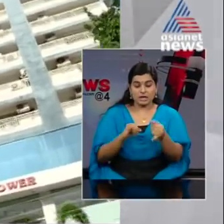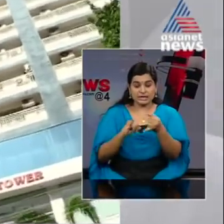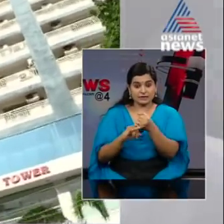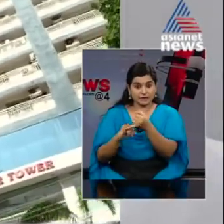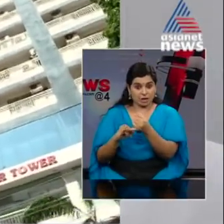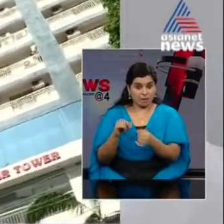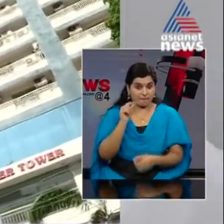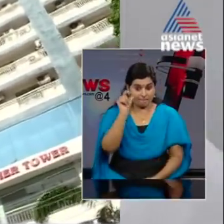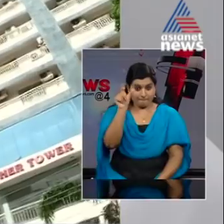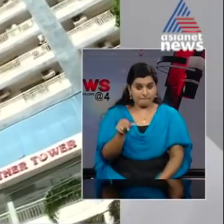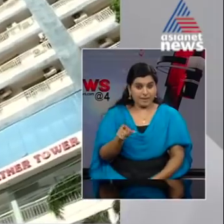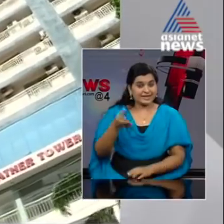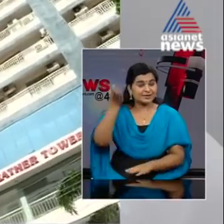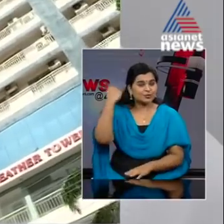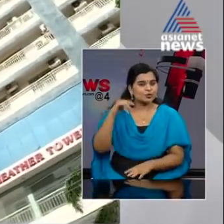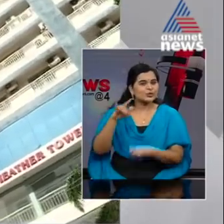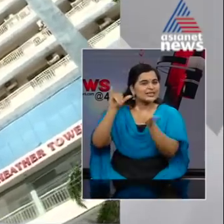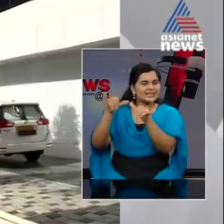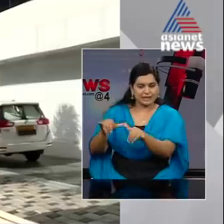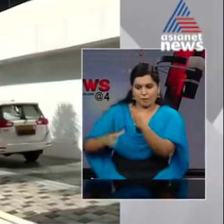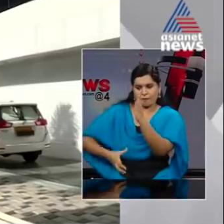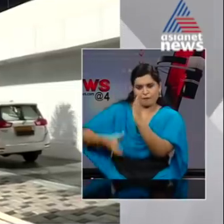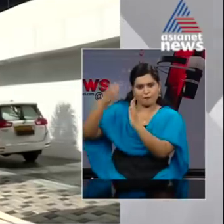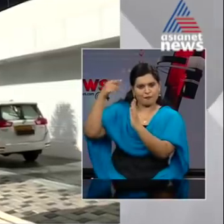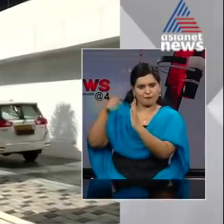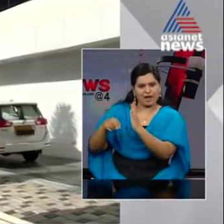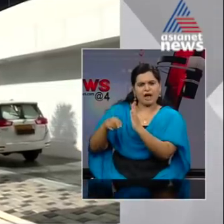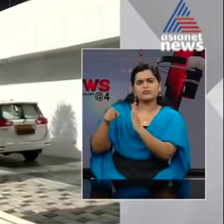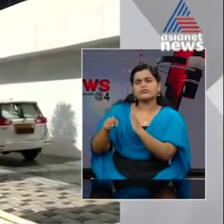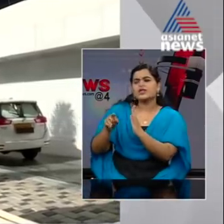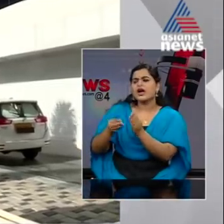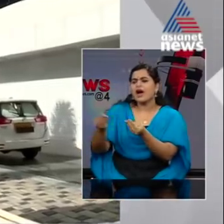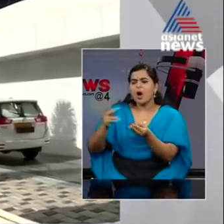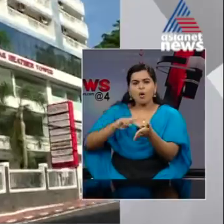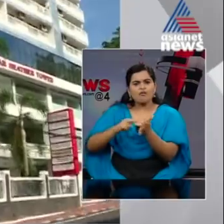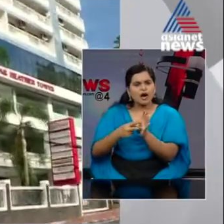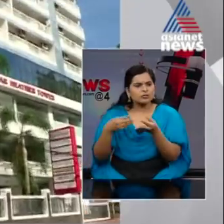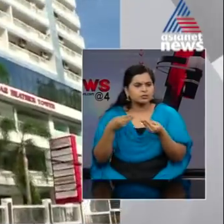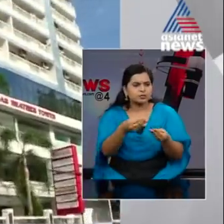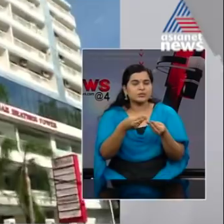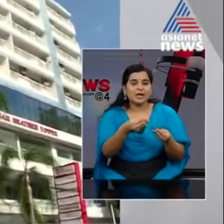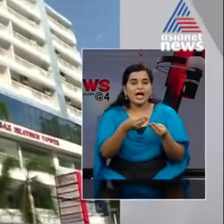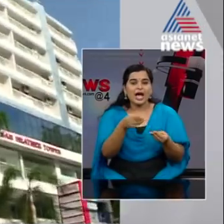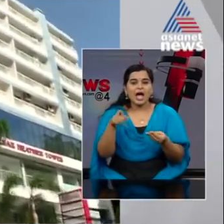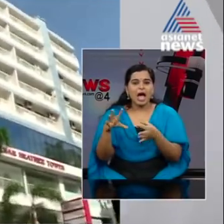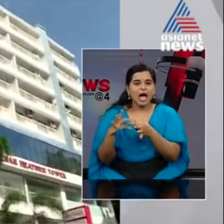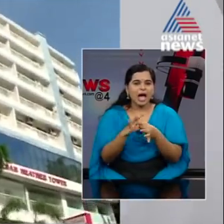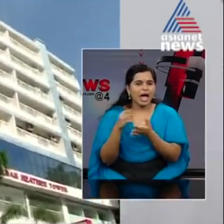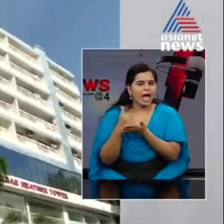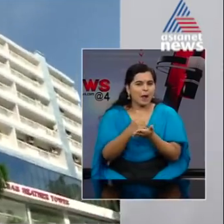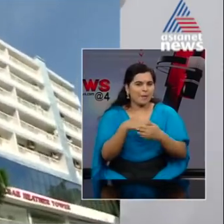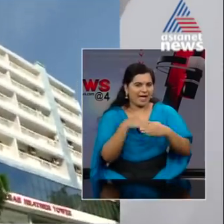ഫ്ളാറ്റുകൾ കൈവശം വച്ചിരിക്കുന്നതും അത് ആവശ്യക്കാർക്ക് വാടകയ്ക്ക് നൽകുന്നതും. ഈ സുരേഷ് വഴിയാണ് ശിവശങ്കർ പറഞ്ഞത്